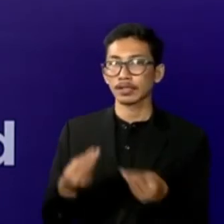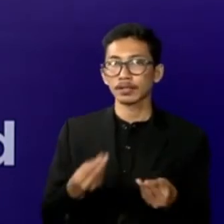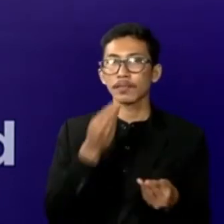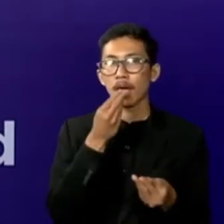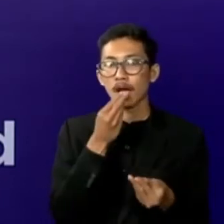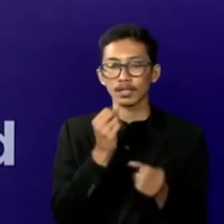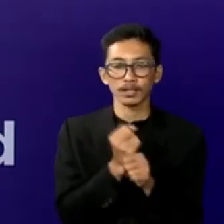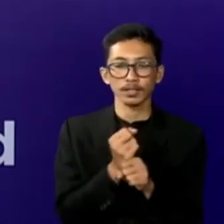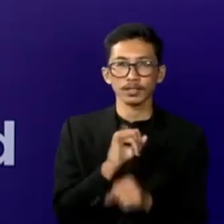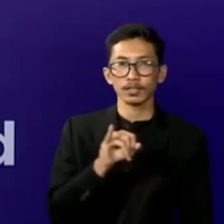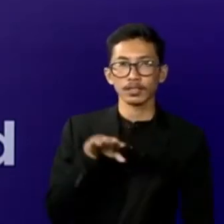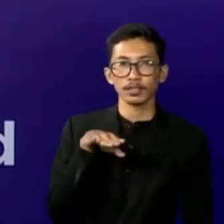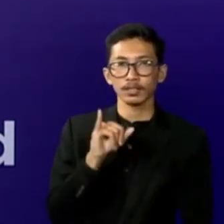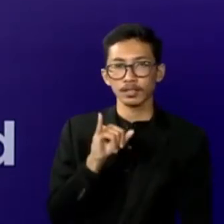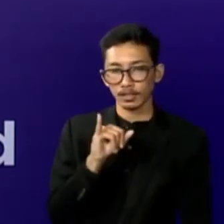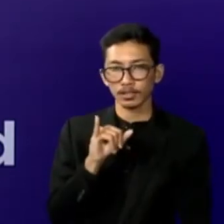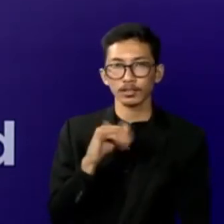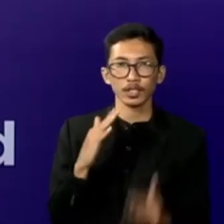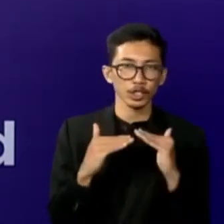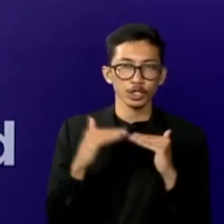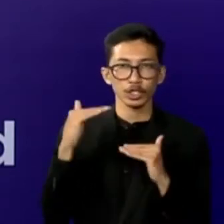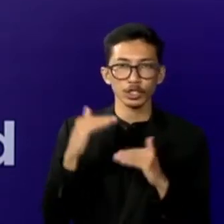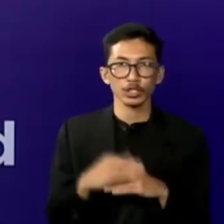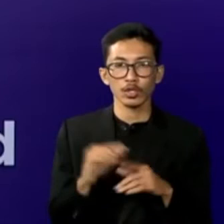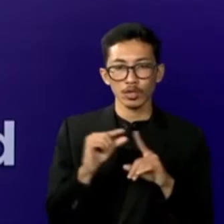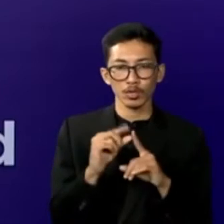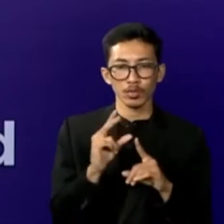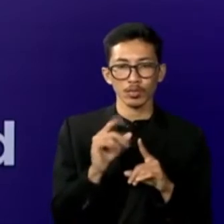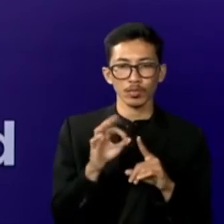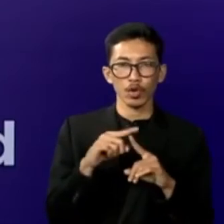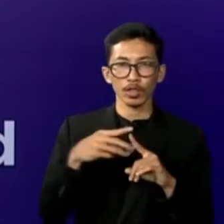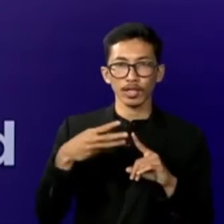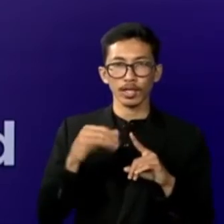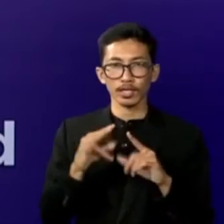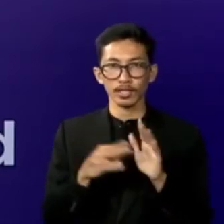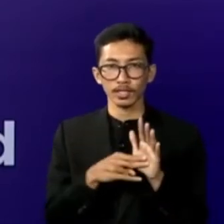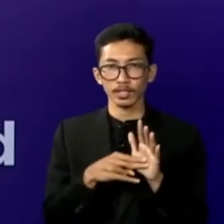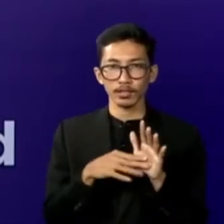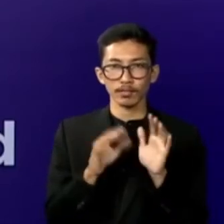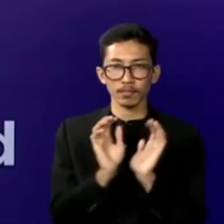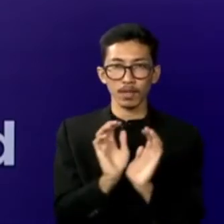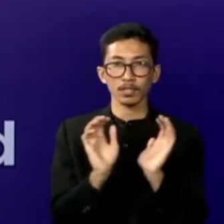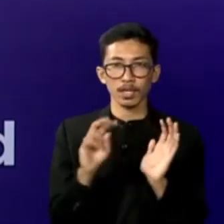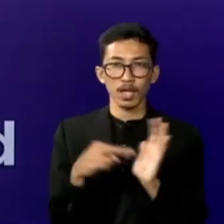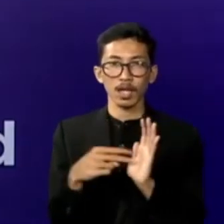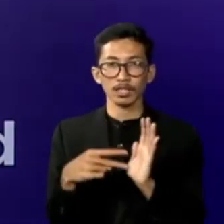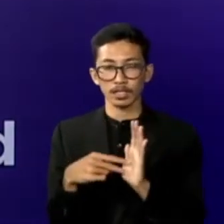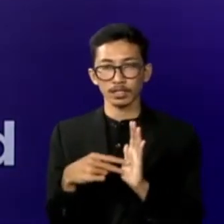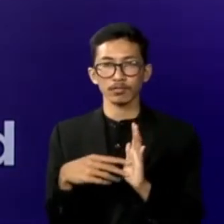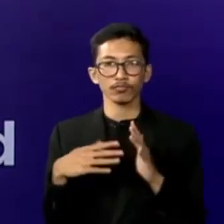disini terlihat bahwa dengan memakan banyak protein itu Daya tahannya eh jauh lebih bagus